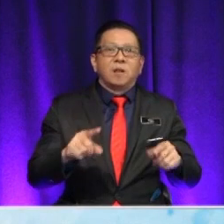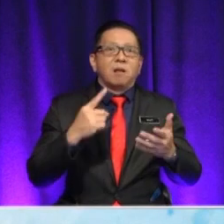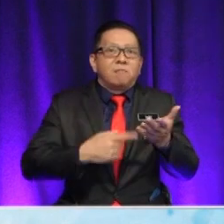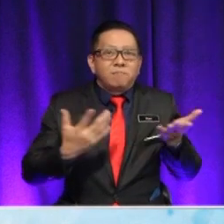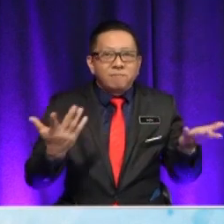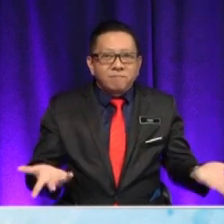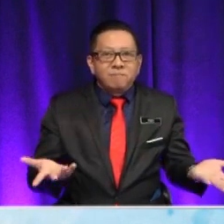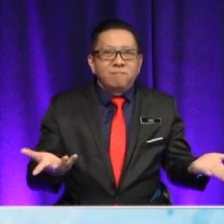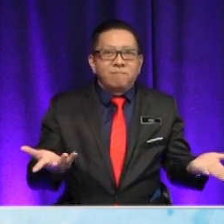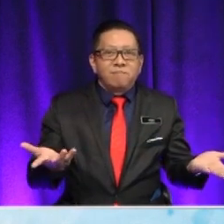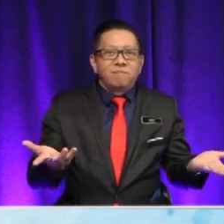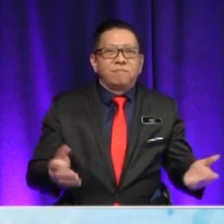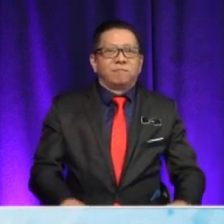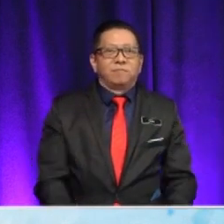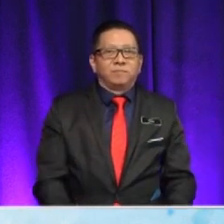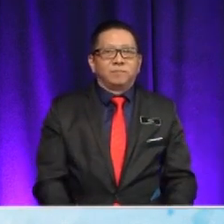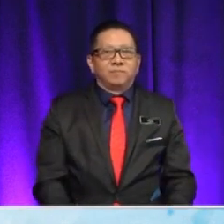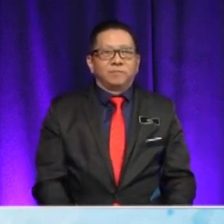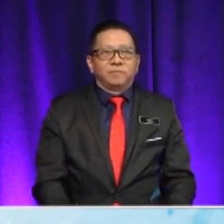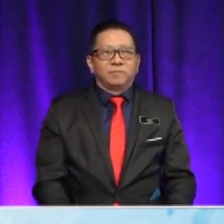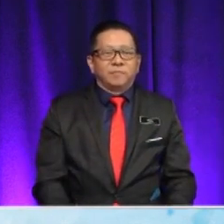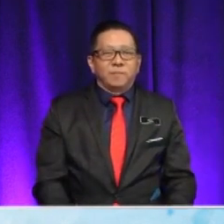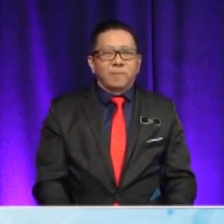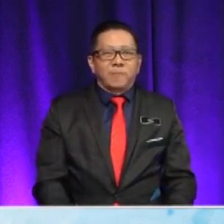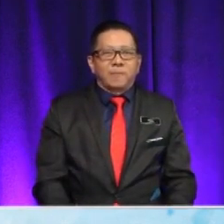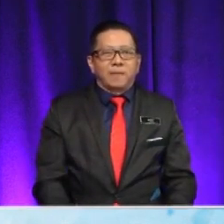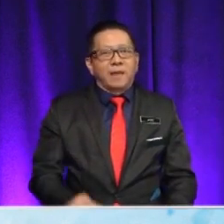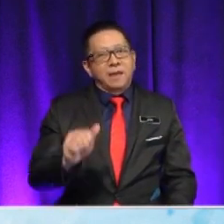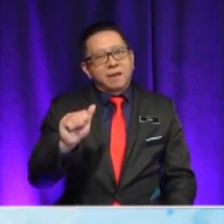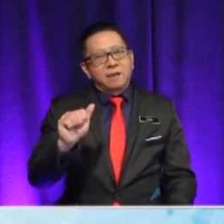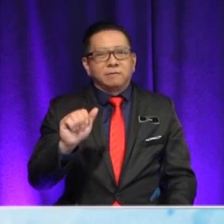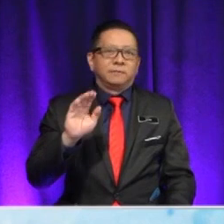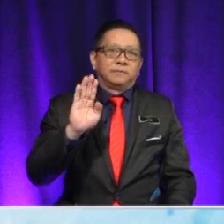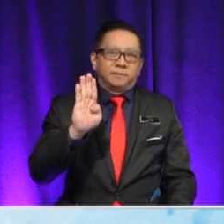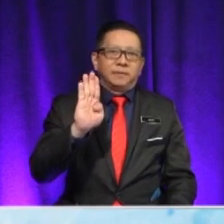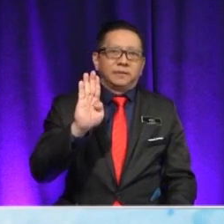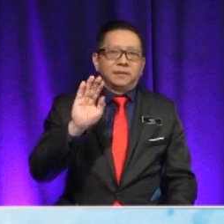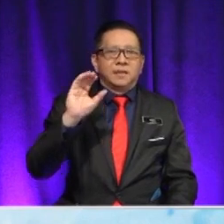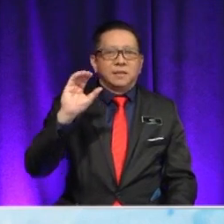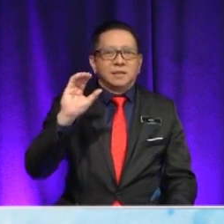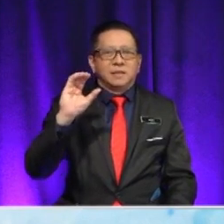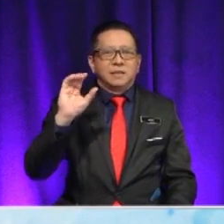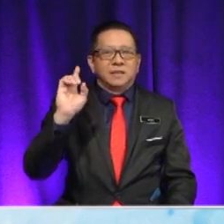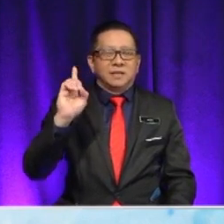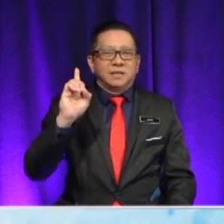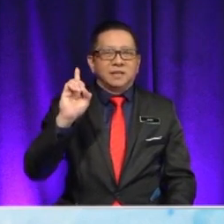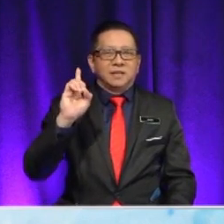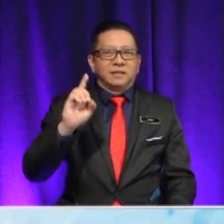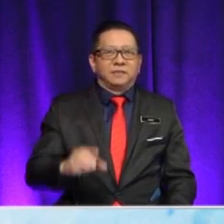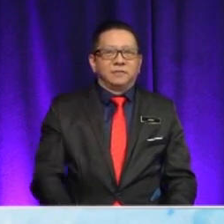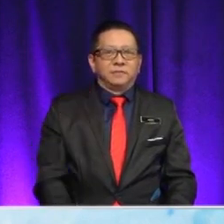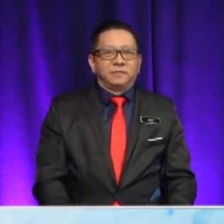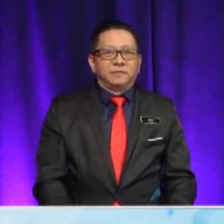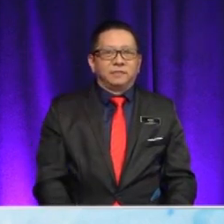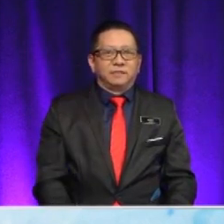negara yang ketiga. Mira ada, B ke? Mira ada jawapan tak tu? Kalau Mira dah tahu, Mira dah jawapan dah apa, cikgu? Dah